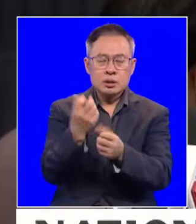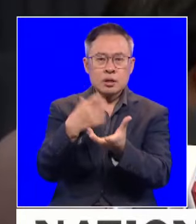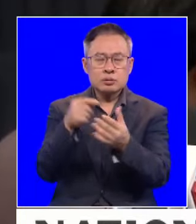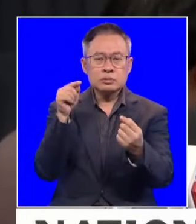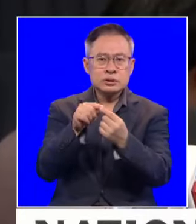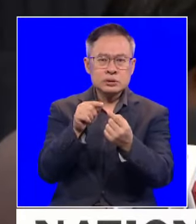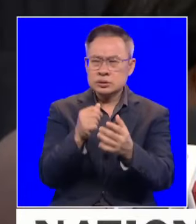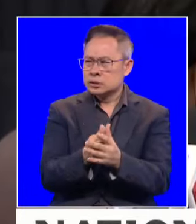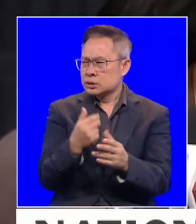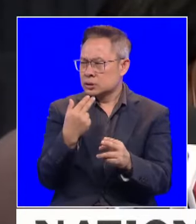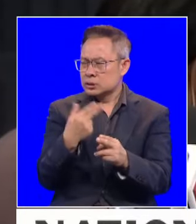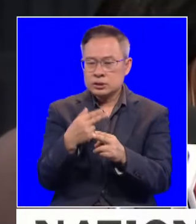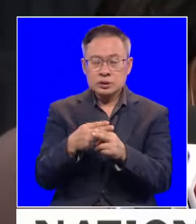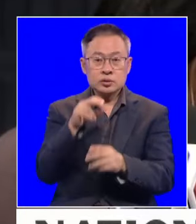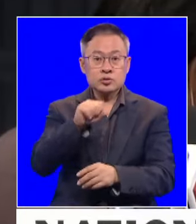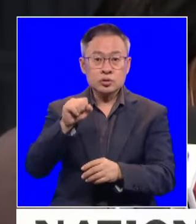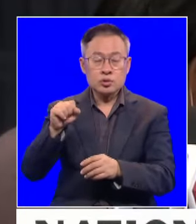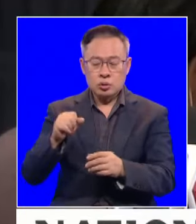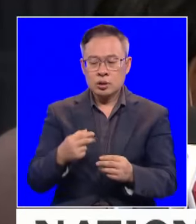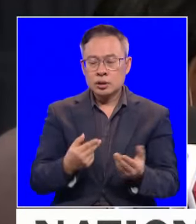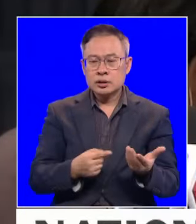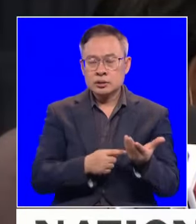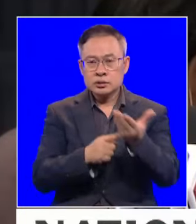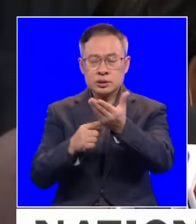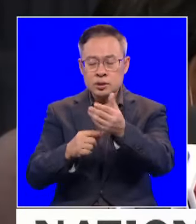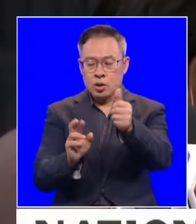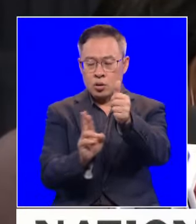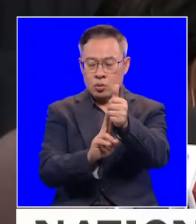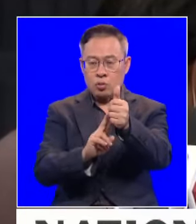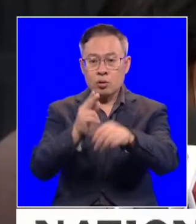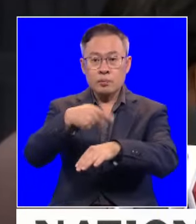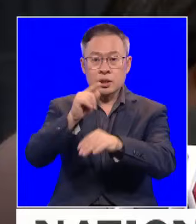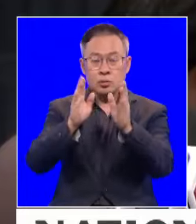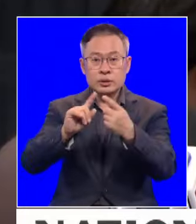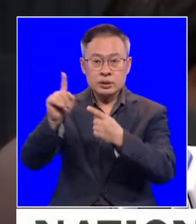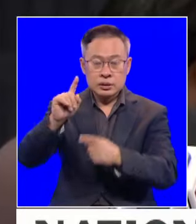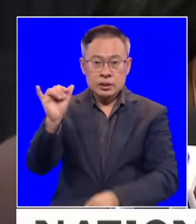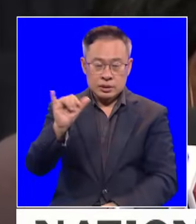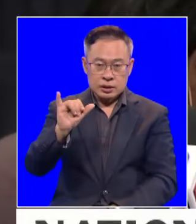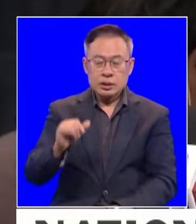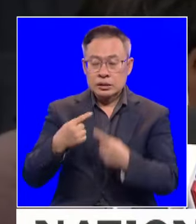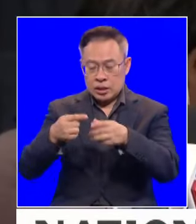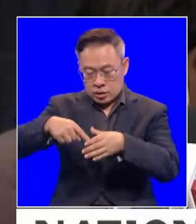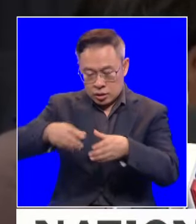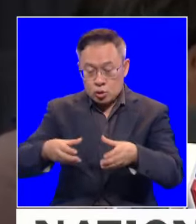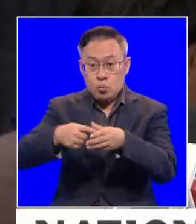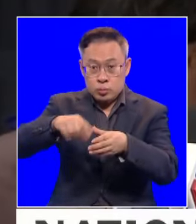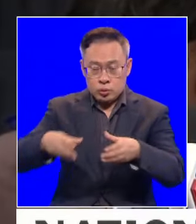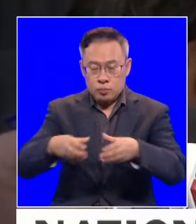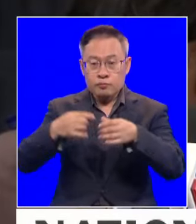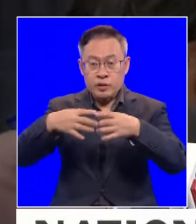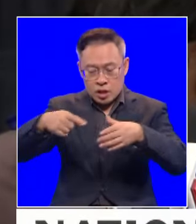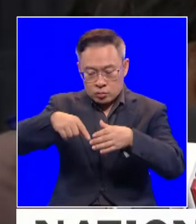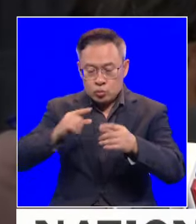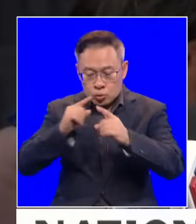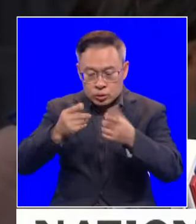านไม่ได้มีการเสนอชื่อส.ส.ชิงตำแหน่งรองประธานสภานะคะแต่พรรคประชาชนจะมีการหารือกันของส.ส.นะคะและ